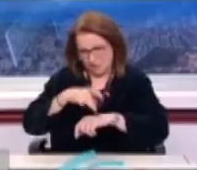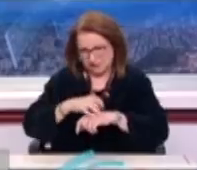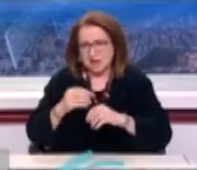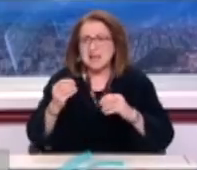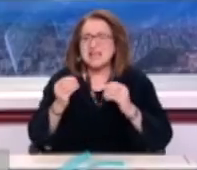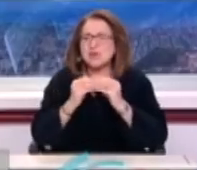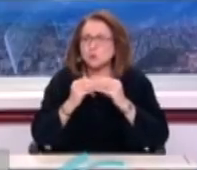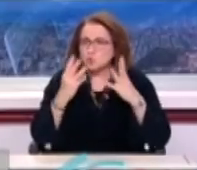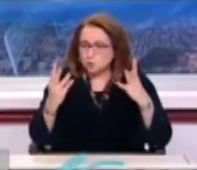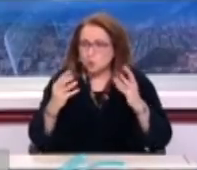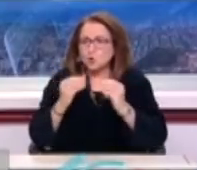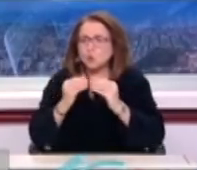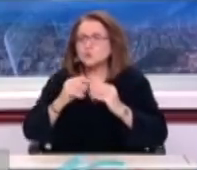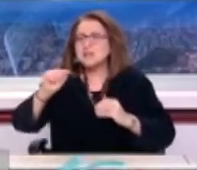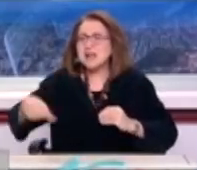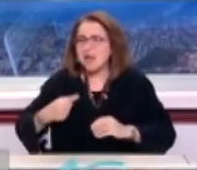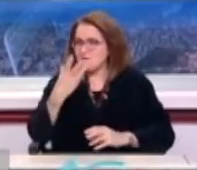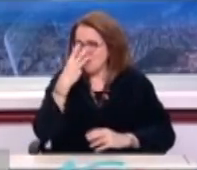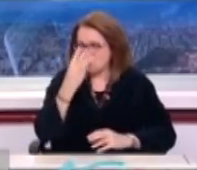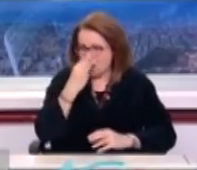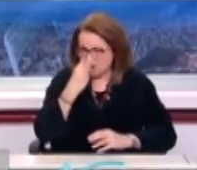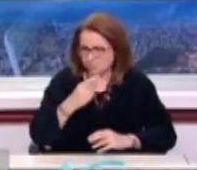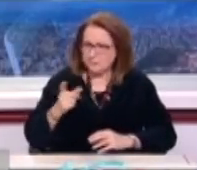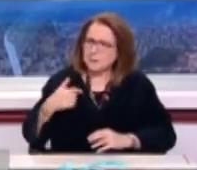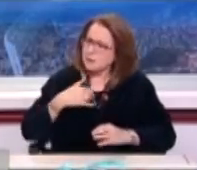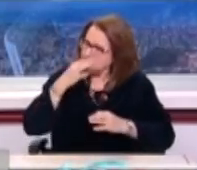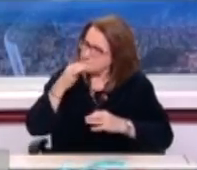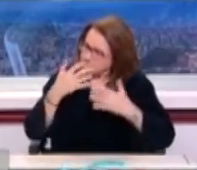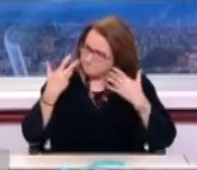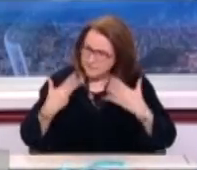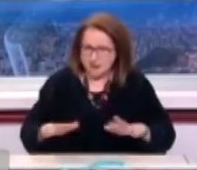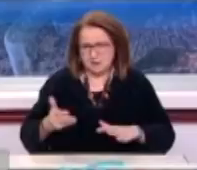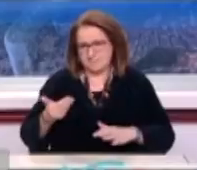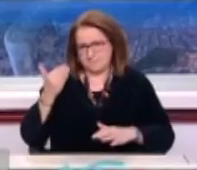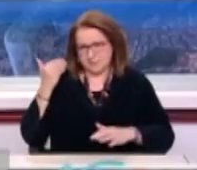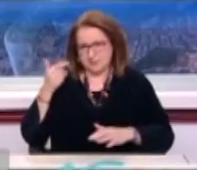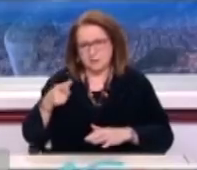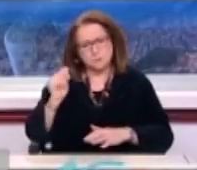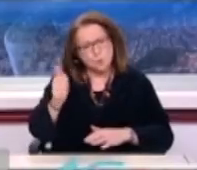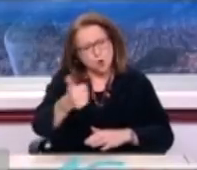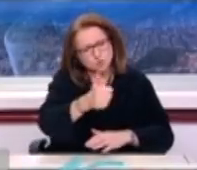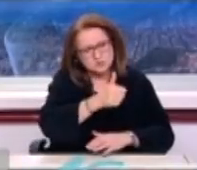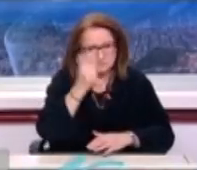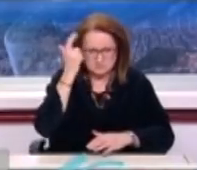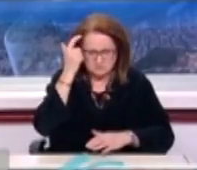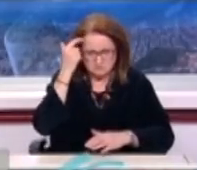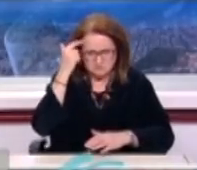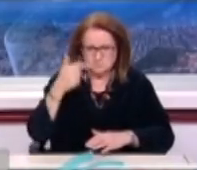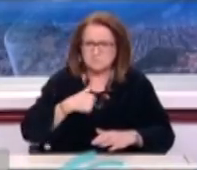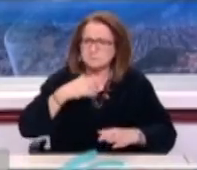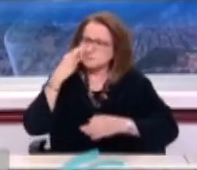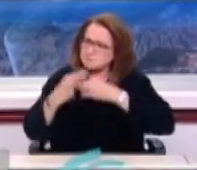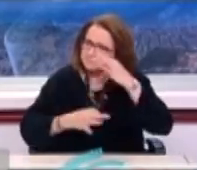28-29 Φεβρουαρίου, πρέπει να αναφέρω τα εξής. Σας τα είπα κιόλα, όποιος έχει νου και λογική καταλαβαίνει μέσα από αυτά που διαβάζω τι